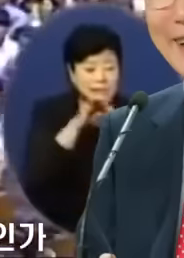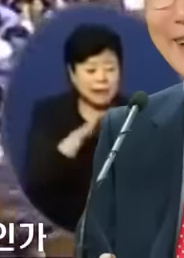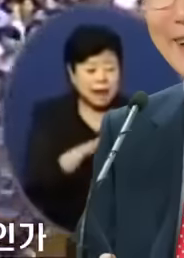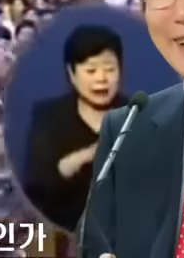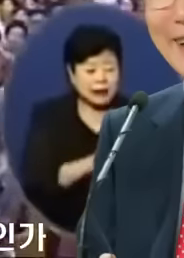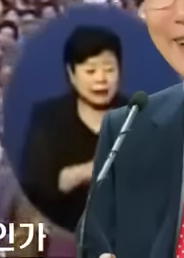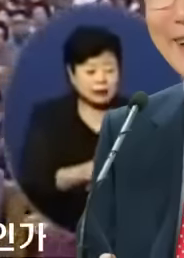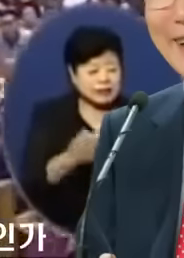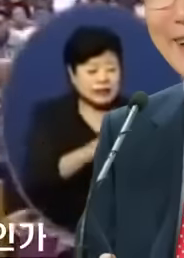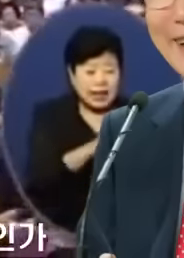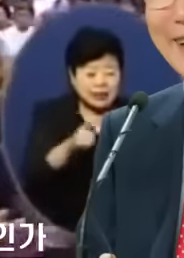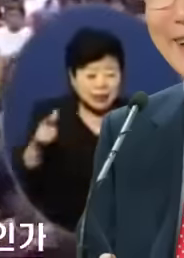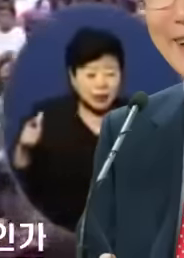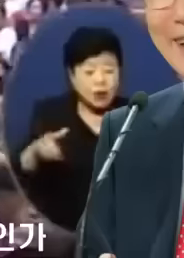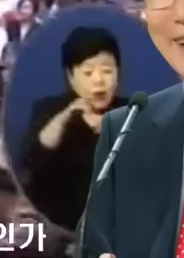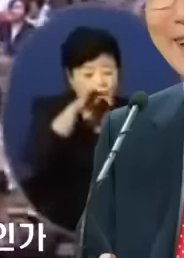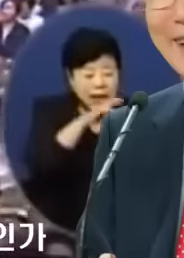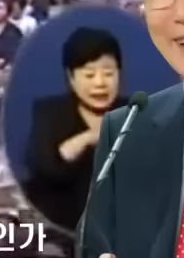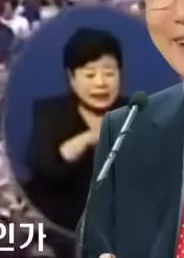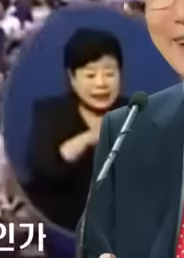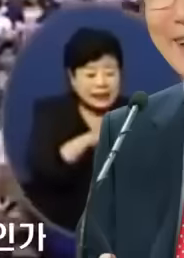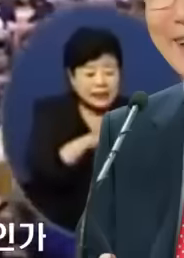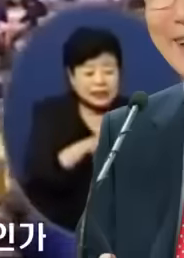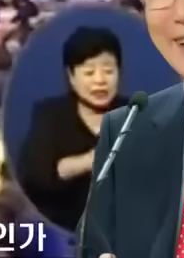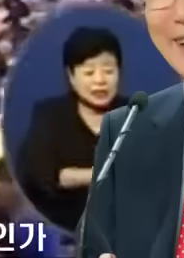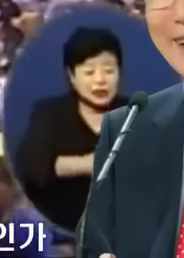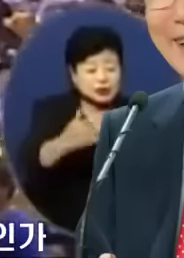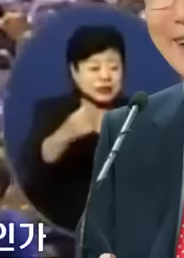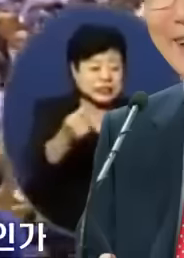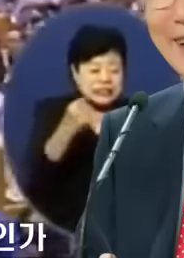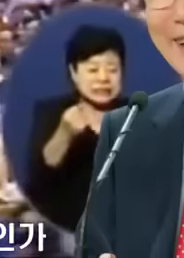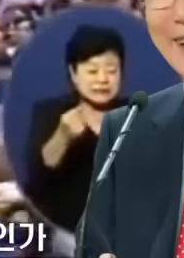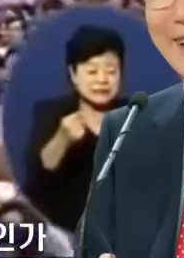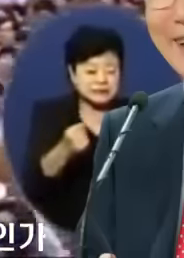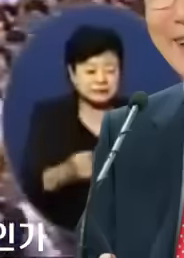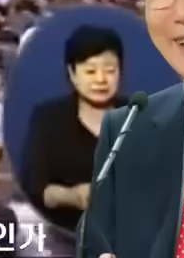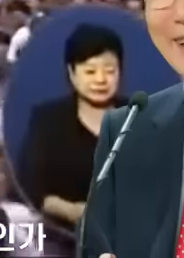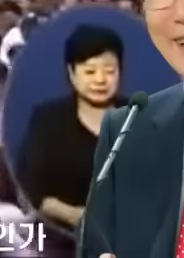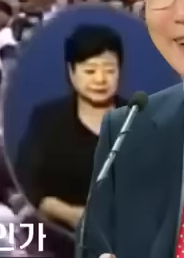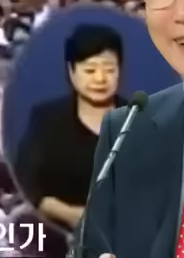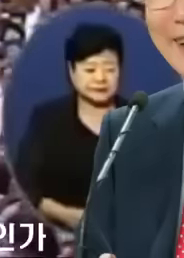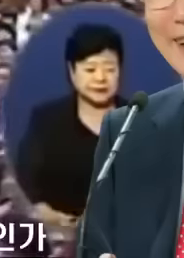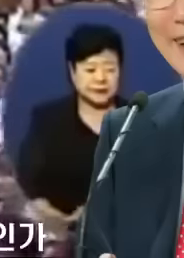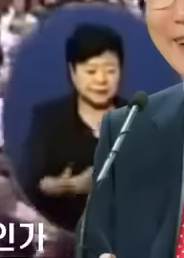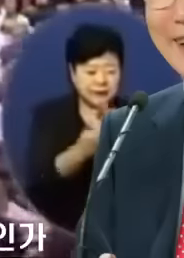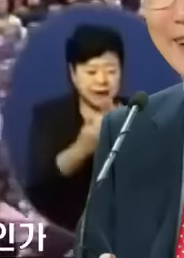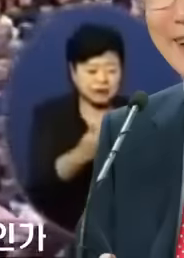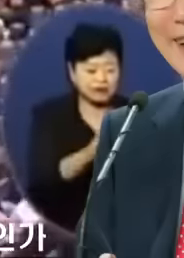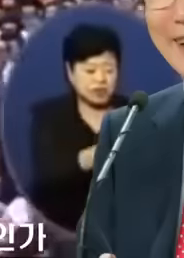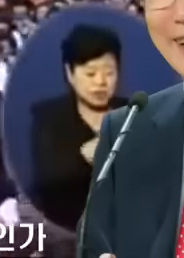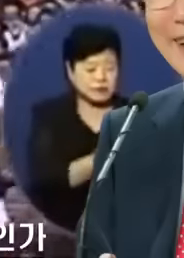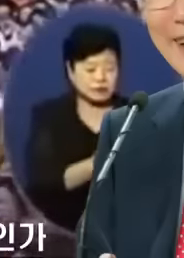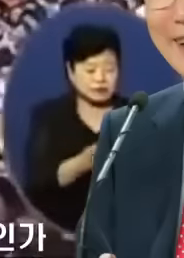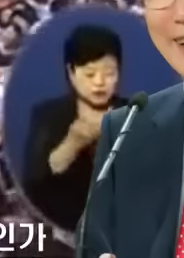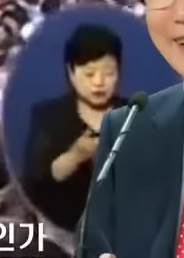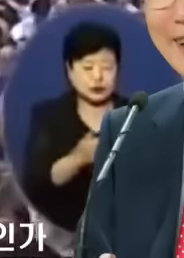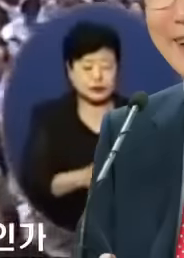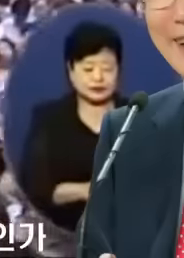마귀를 없애버린 것이 아니라 마귀를 내어 쫓을 수 있는 면역적인 힘, 권세를 주신